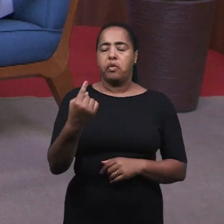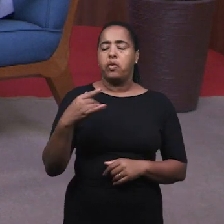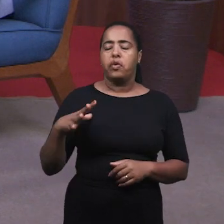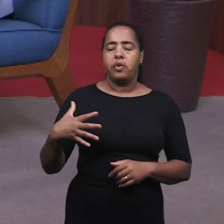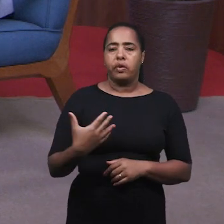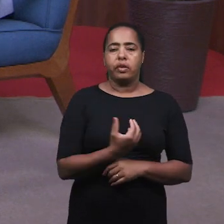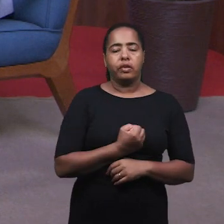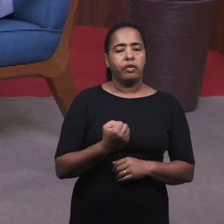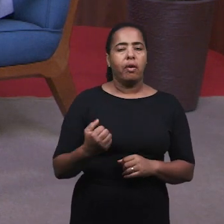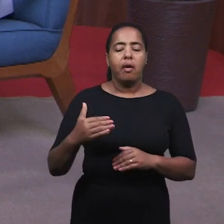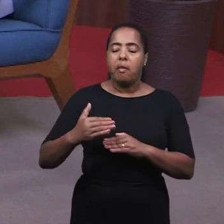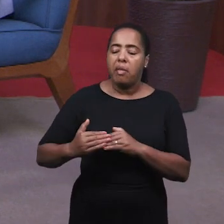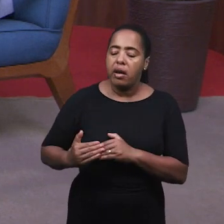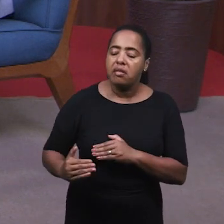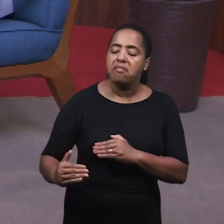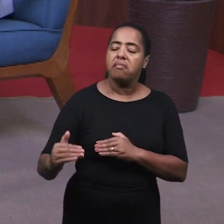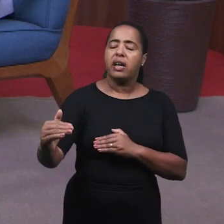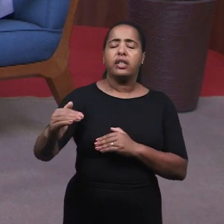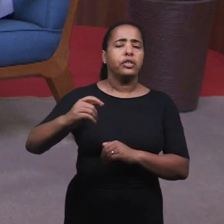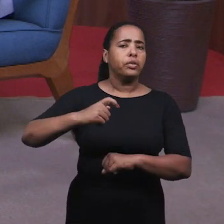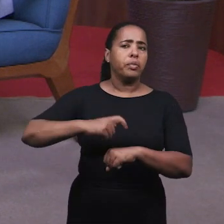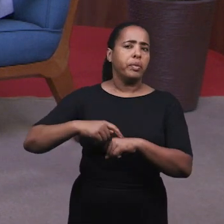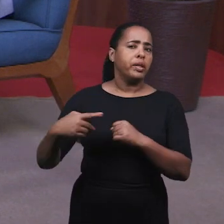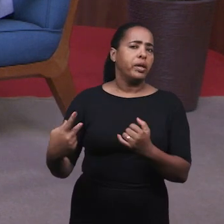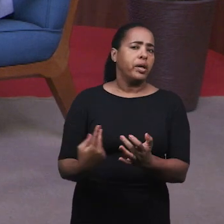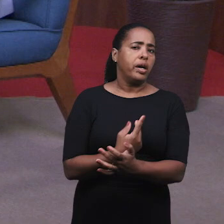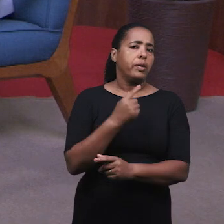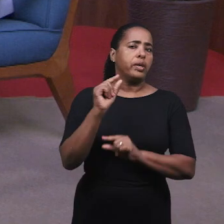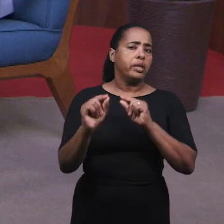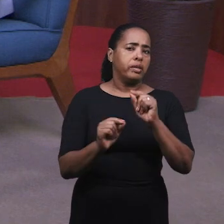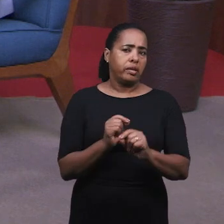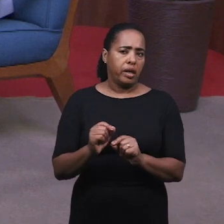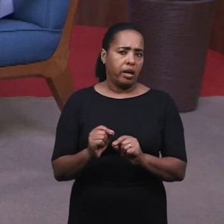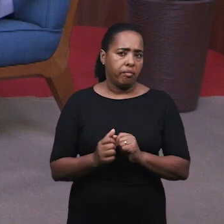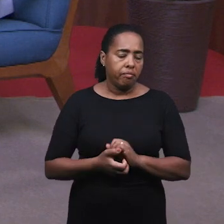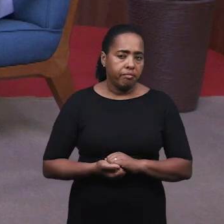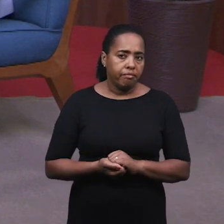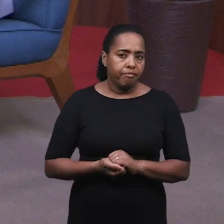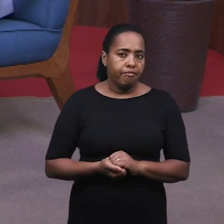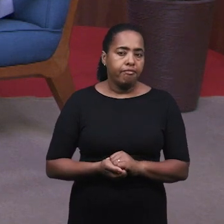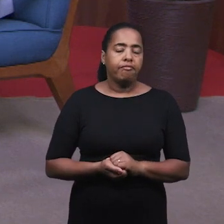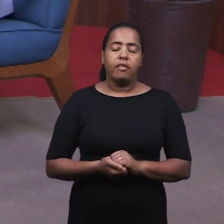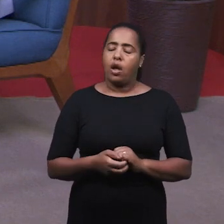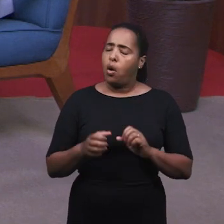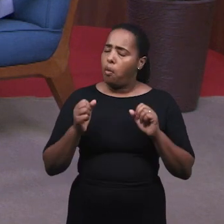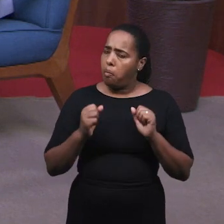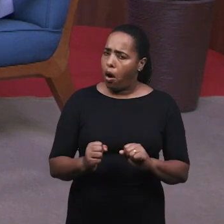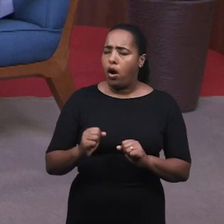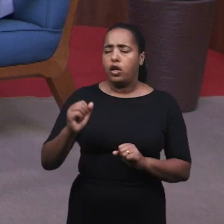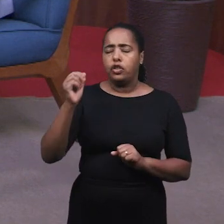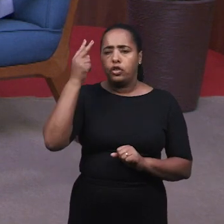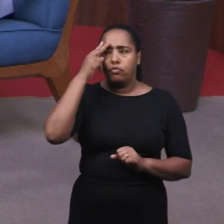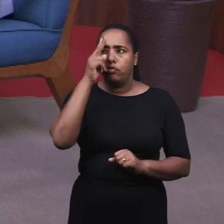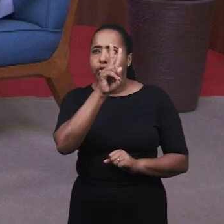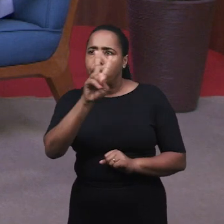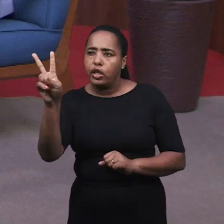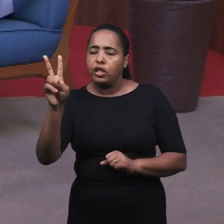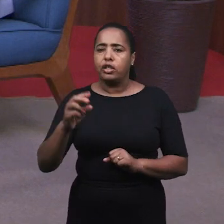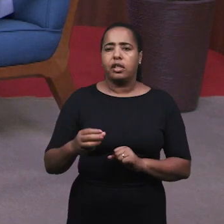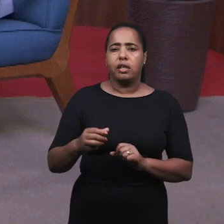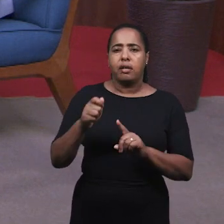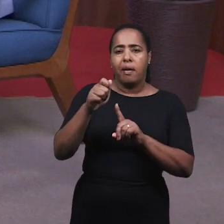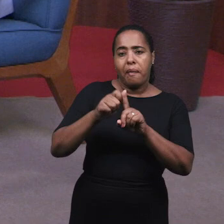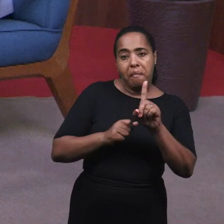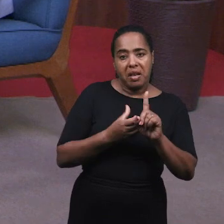Mais à partir de cet instant, il peut se passer 2 jours, 6 mois,